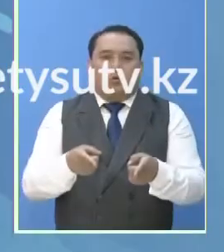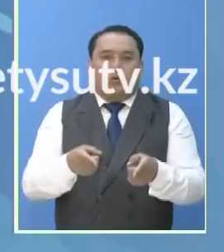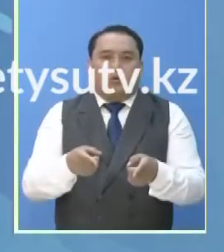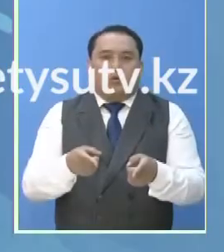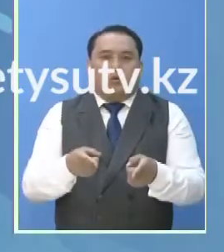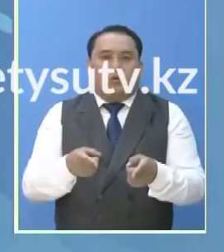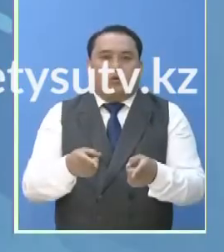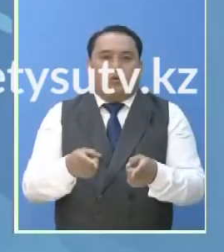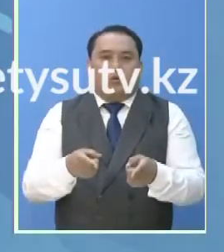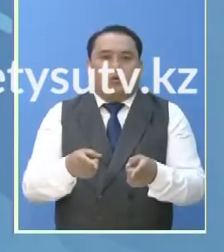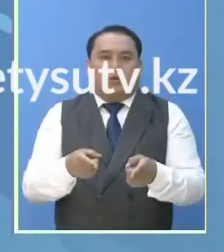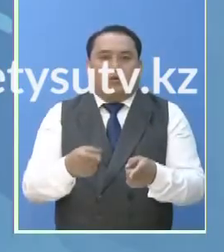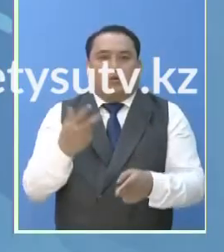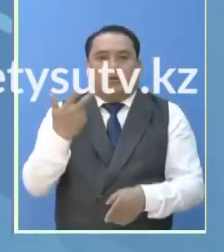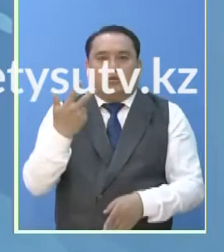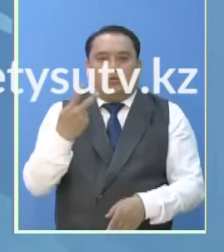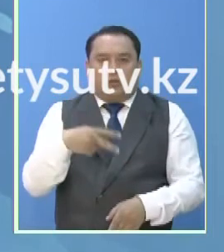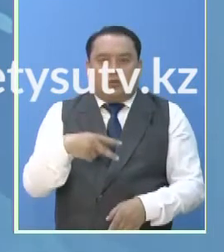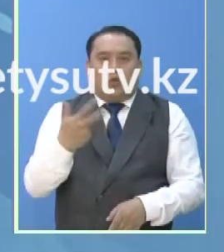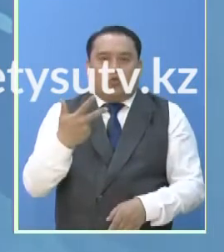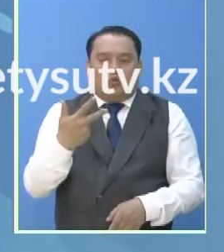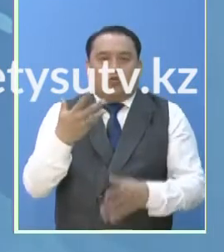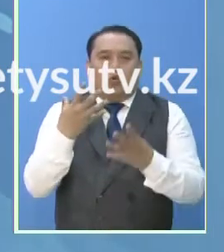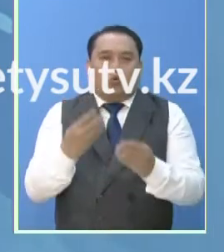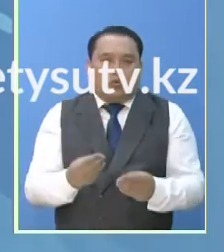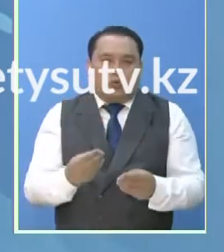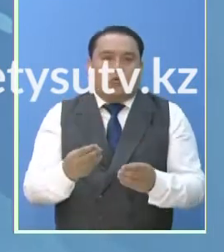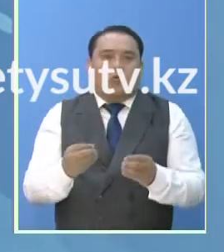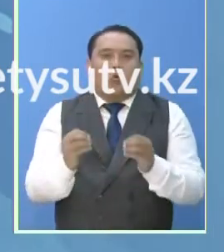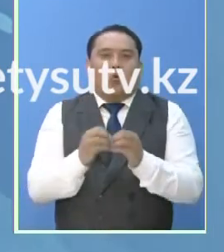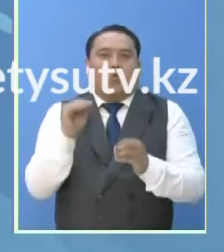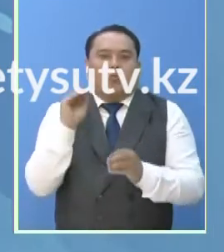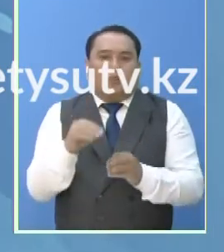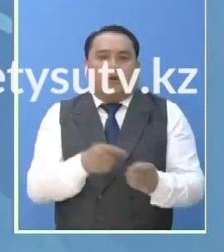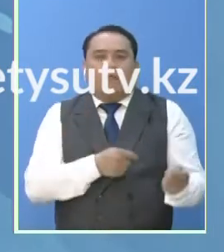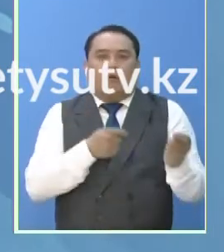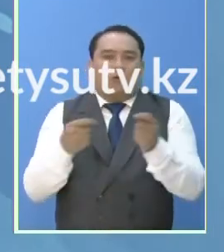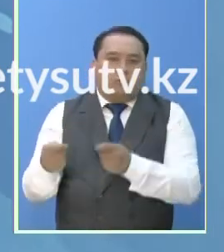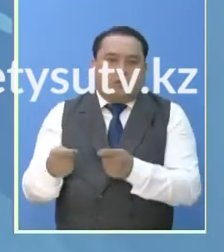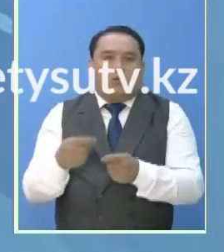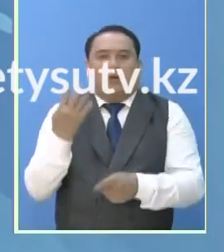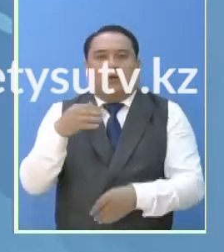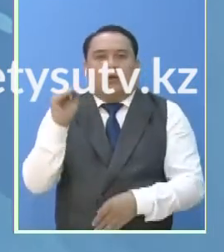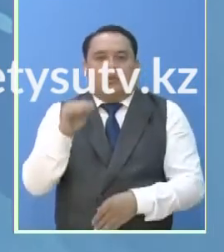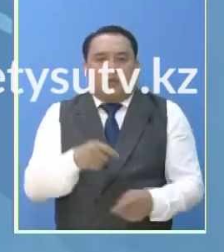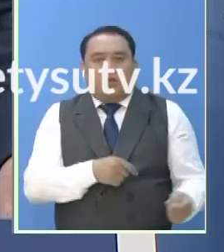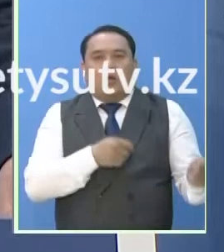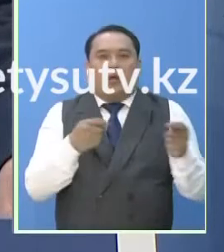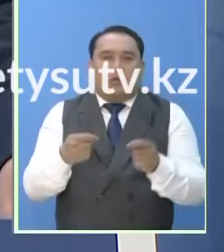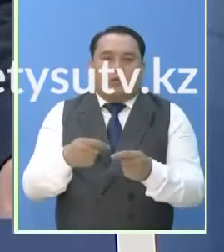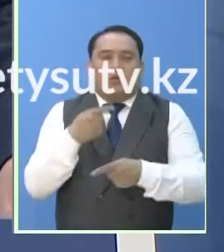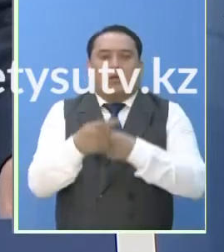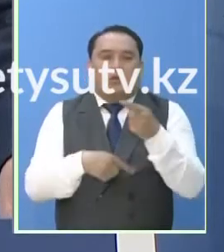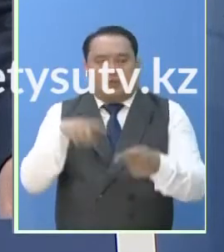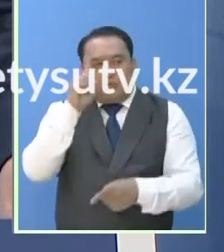бұйыртса 23 күні тағы да 10 мың вакцина келеді, ар жағында тағы да 40 мың вакцина, айдың соңына